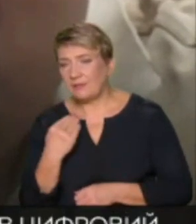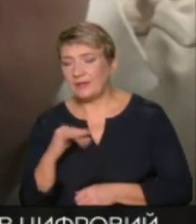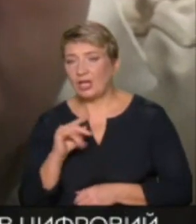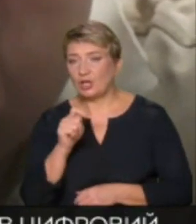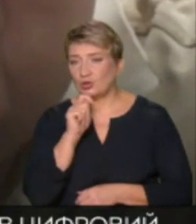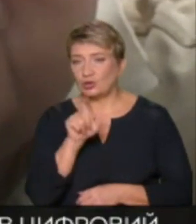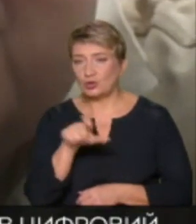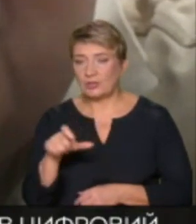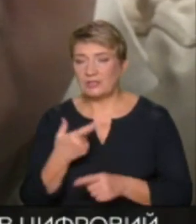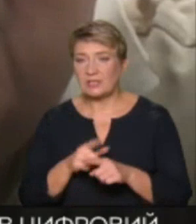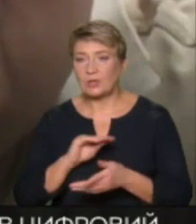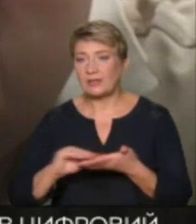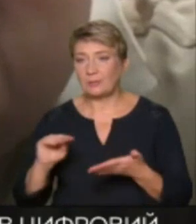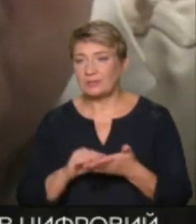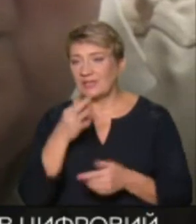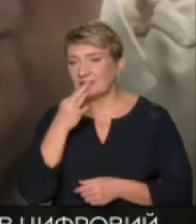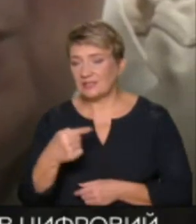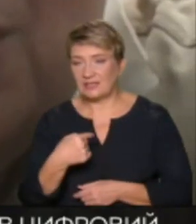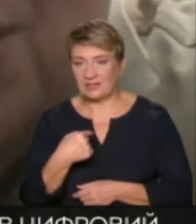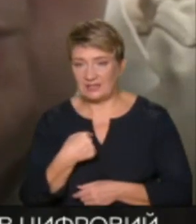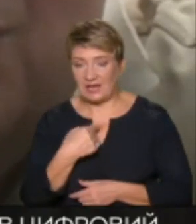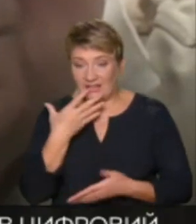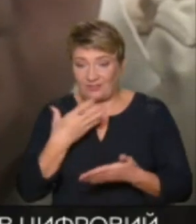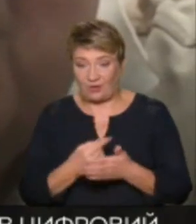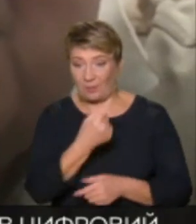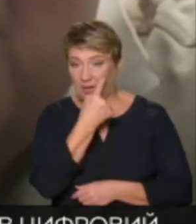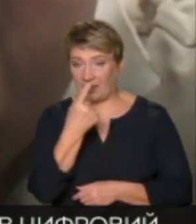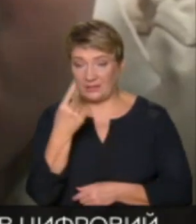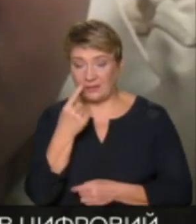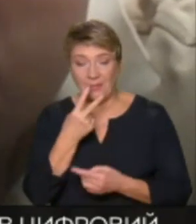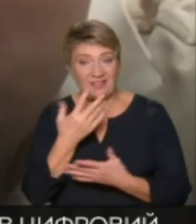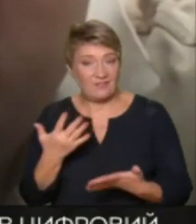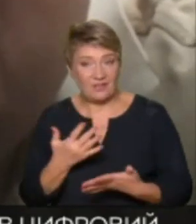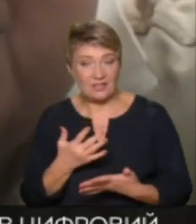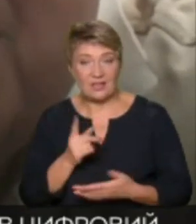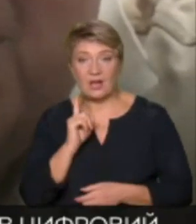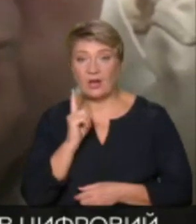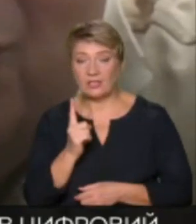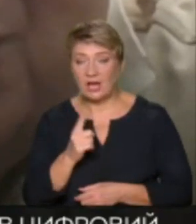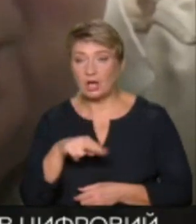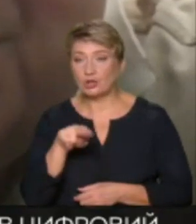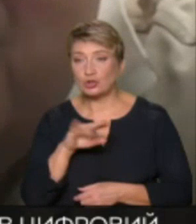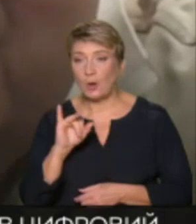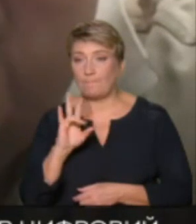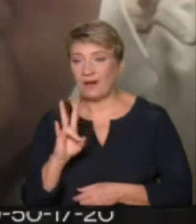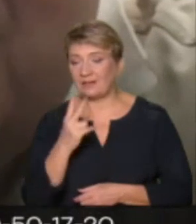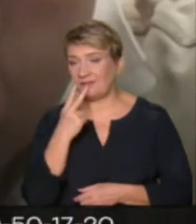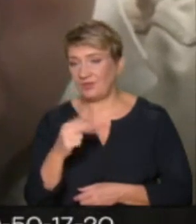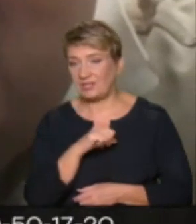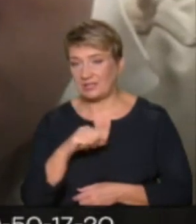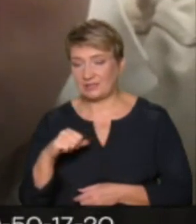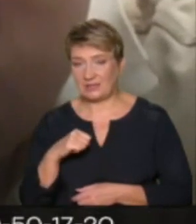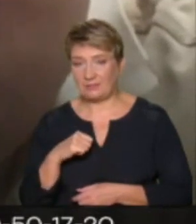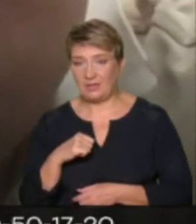журналистка, которая об этом написала, сказала, нет, я своими глазами не видела, хотя Джо Байден сказал, что видел это своими глазами.